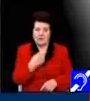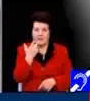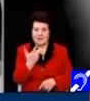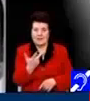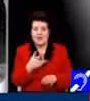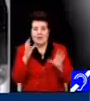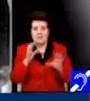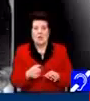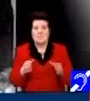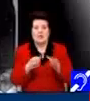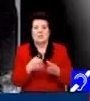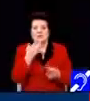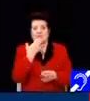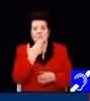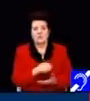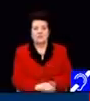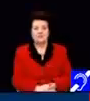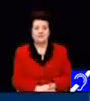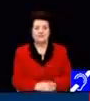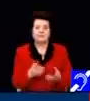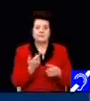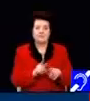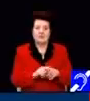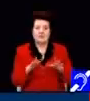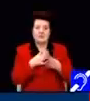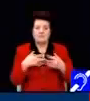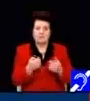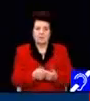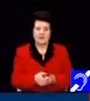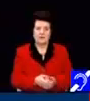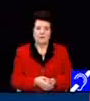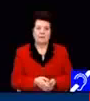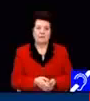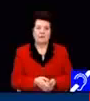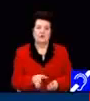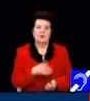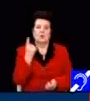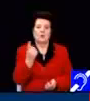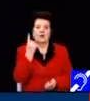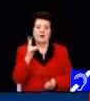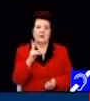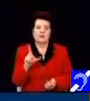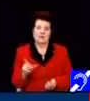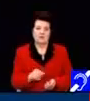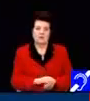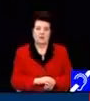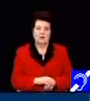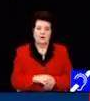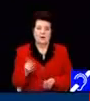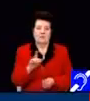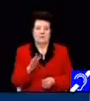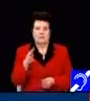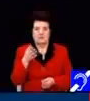legislaturi din partea Partidului Național Țărănesc. Această familie este un exemplu unical în politica